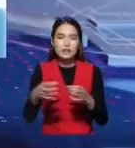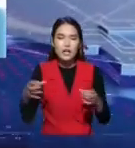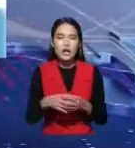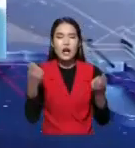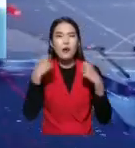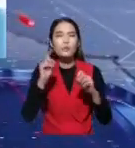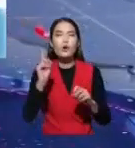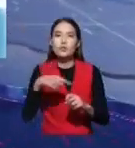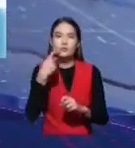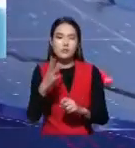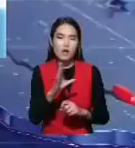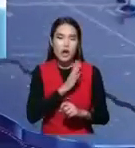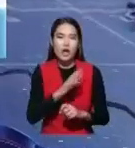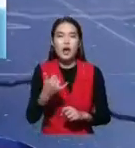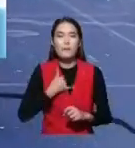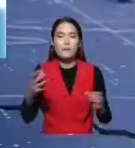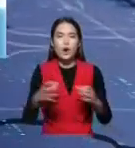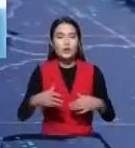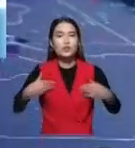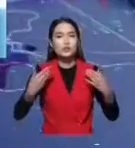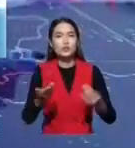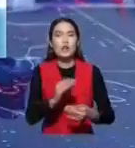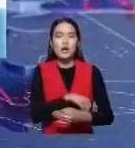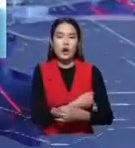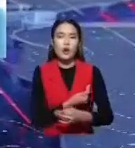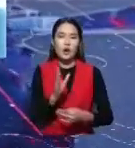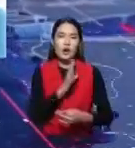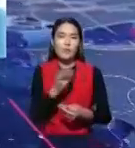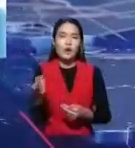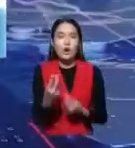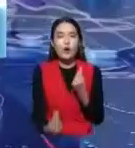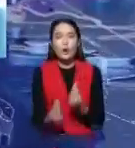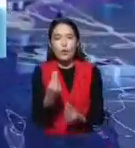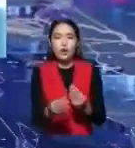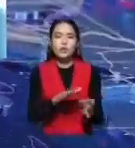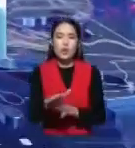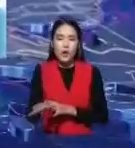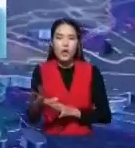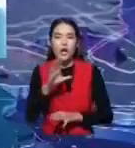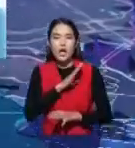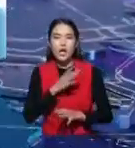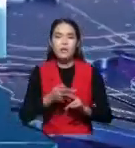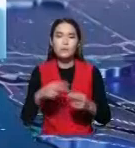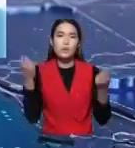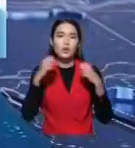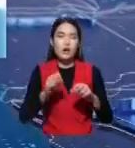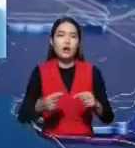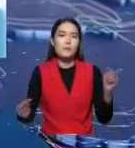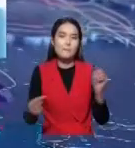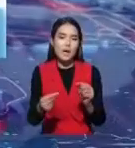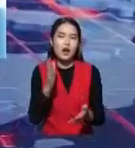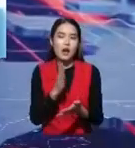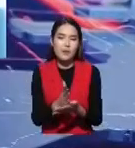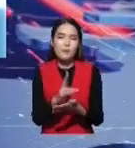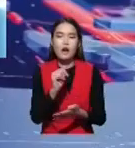былай деді. Мен командамды құттықтағым келеді. Бірігіп ойнап, жоспарды орындады және осы жеңіске лайық болды. Сондай-ақ